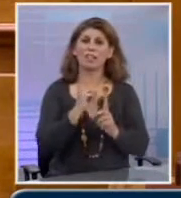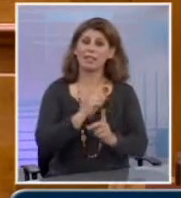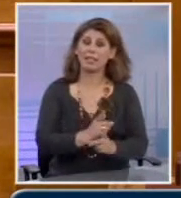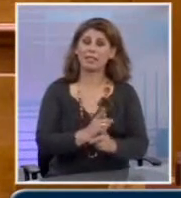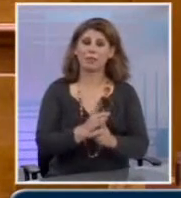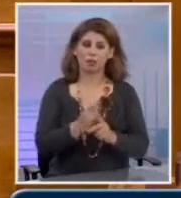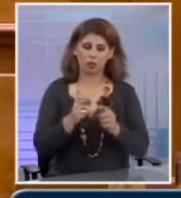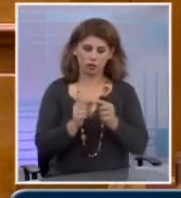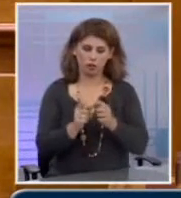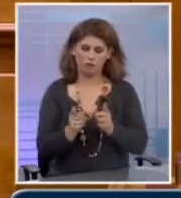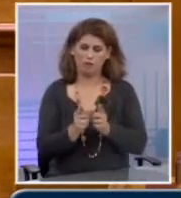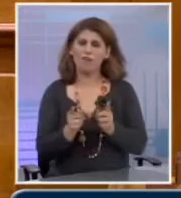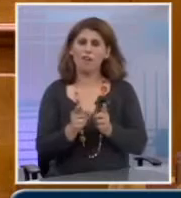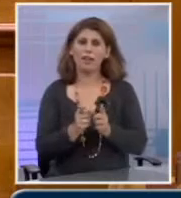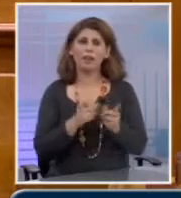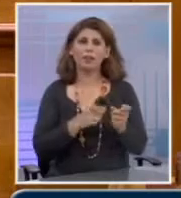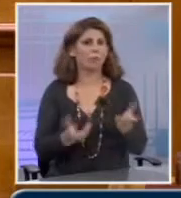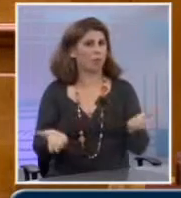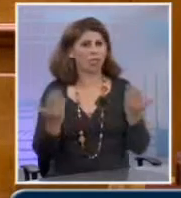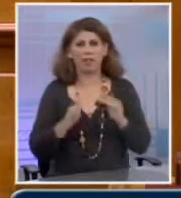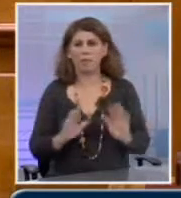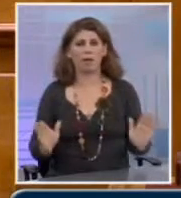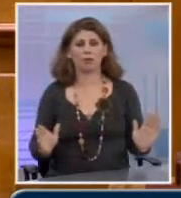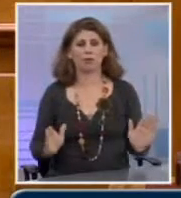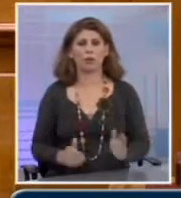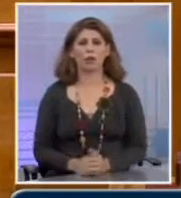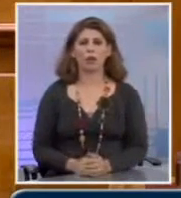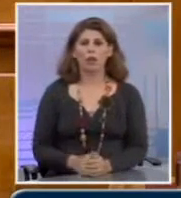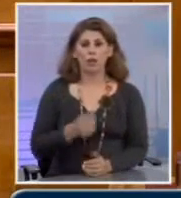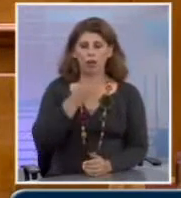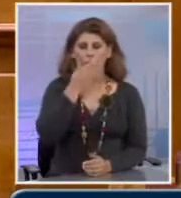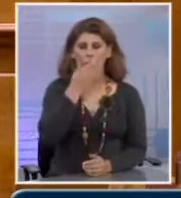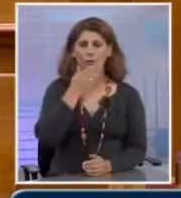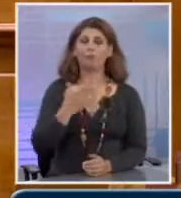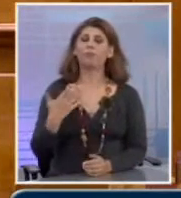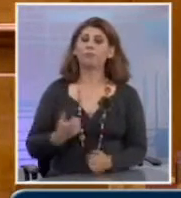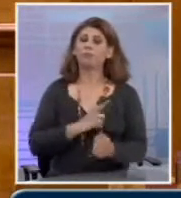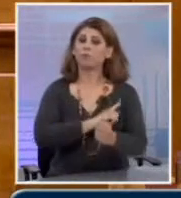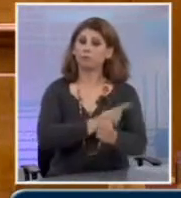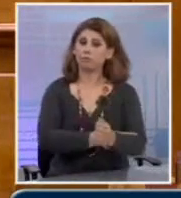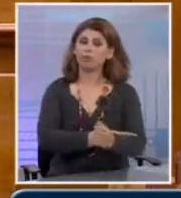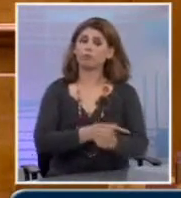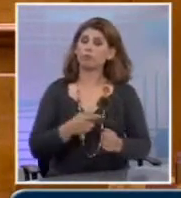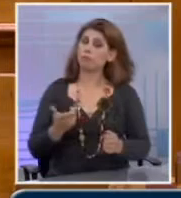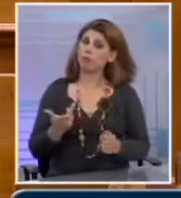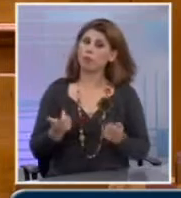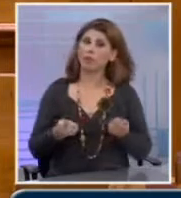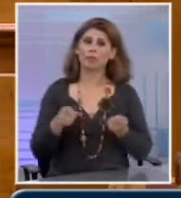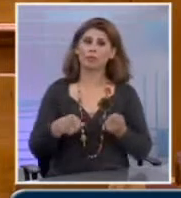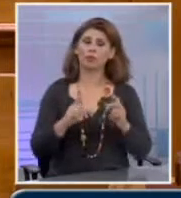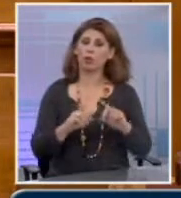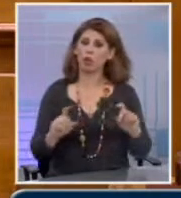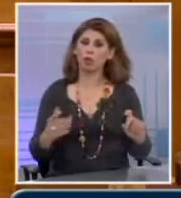συγκεκριμένου διαμετρήματος για όπλα που δεν υπάρχουν πια. Έχουμε τη δυνατότητα να αξιοποιήσουμε υφιστάμενο